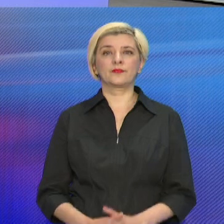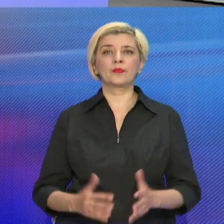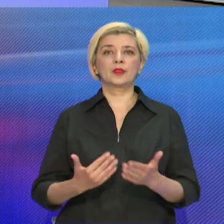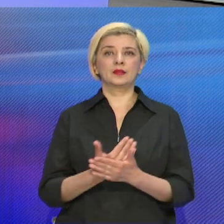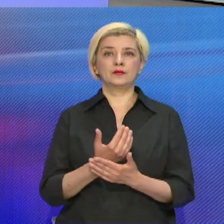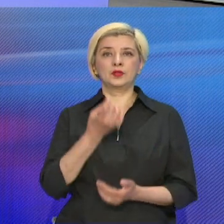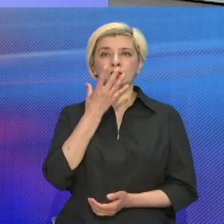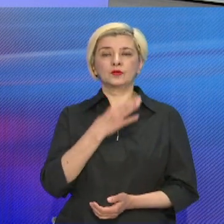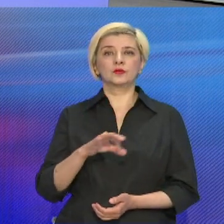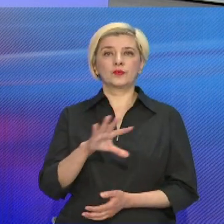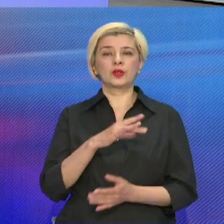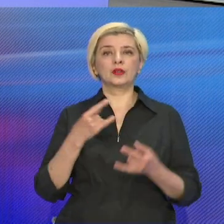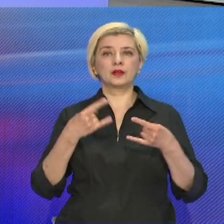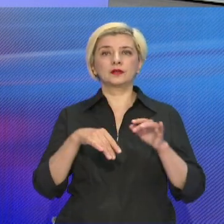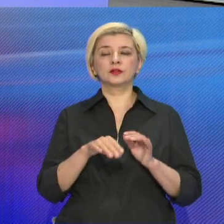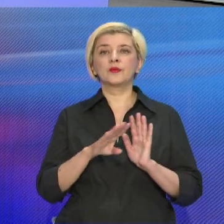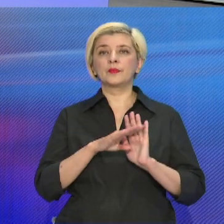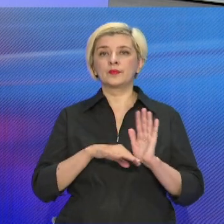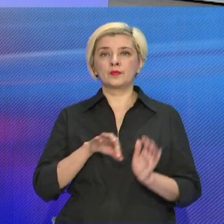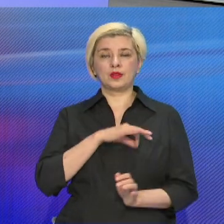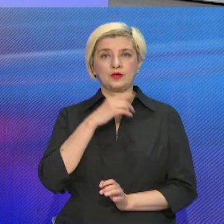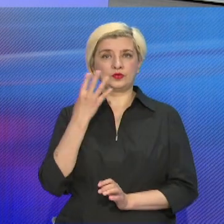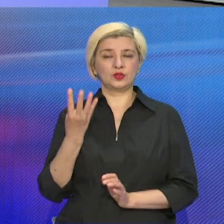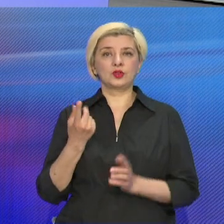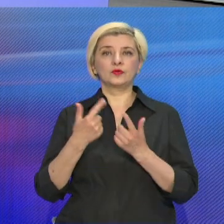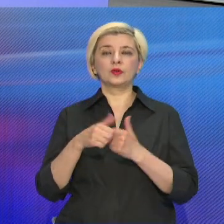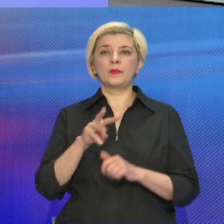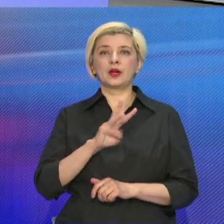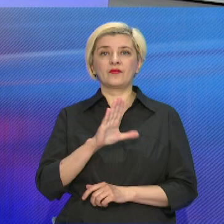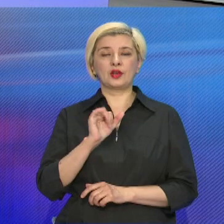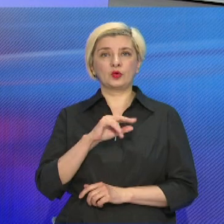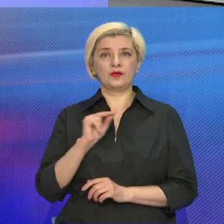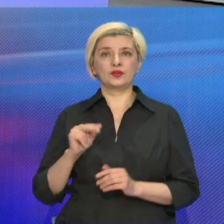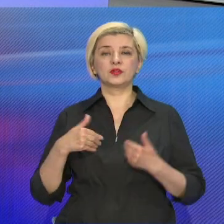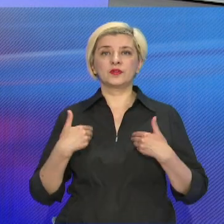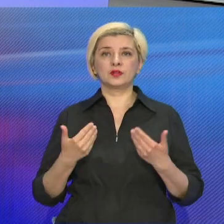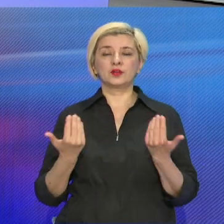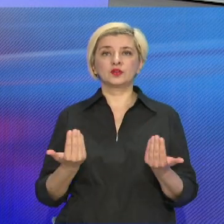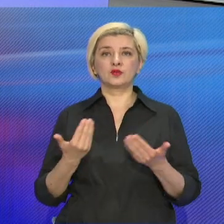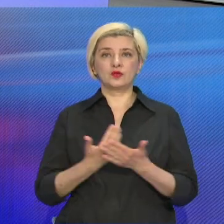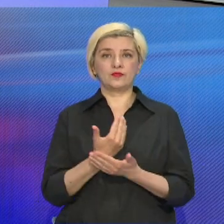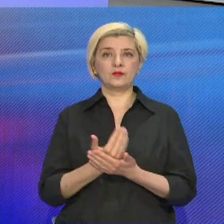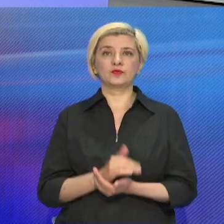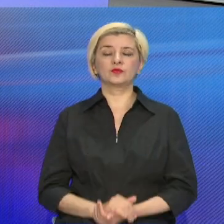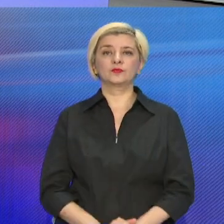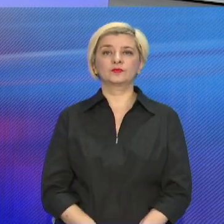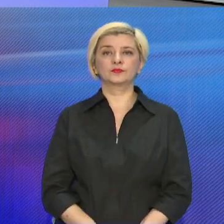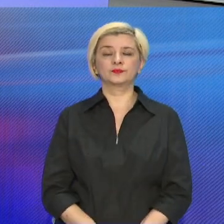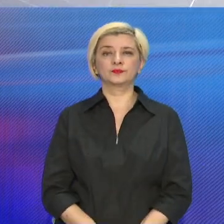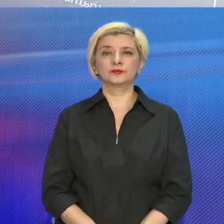На Вінігродянській області на телеканалі «Білорусь-4». У студії Маргарита Валькевич. Вітаю вас. Сьогодні у випуску.